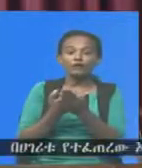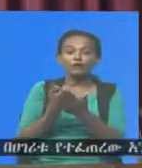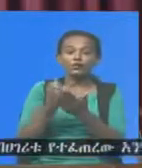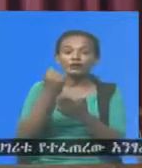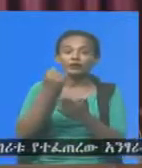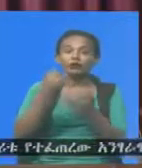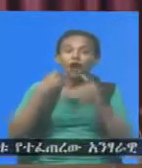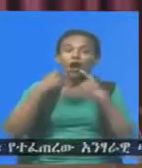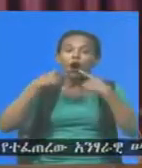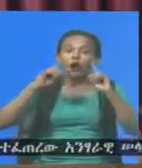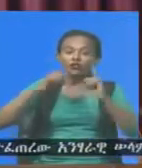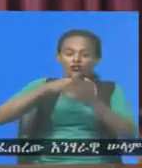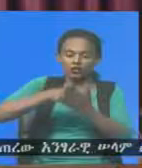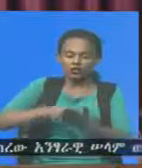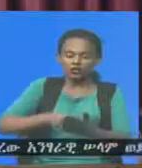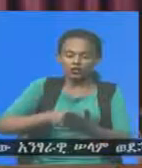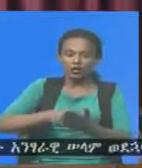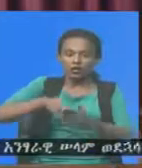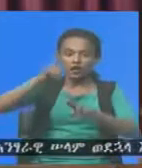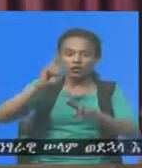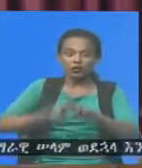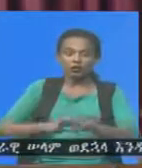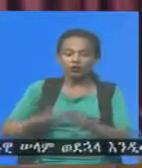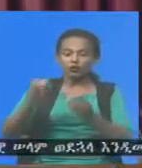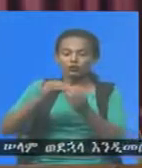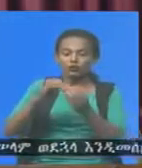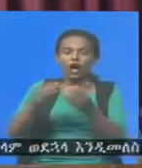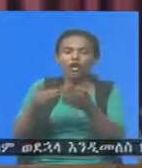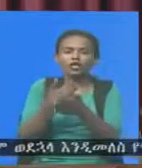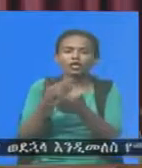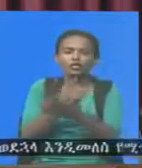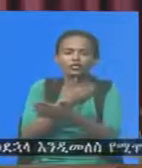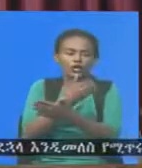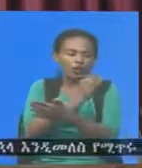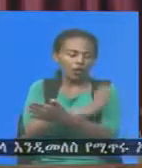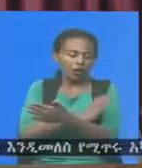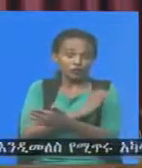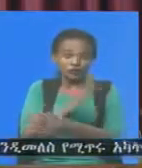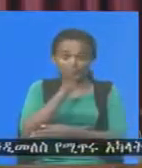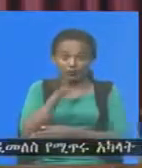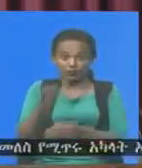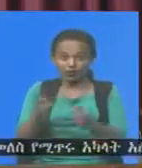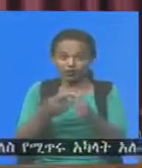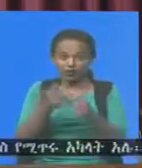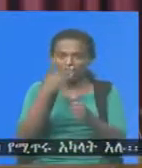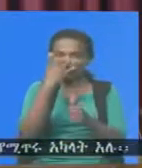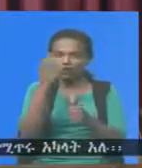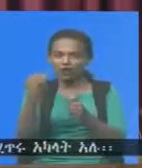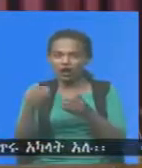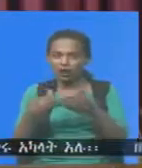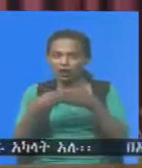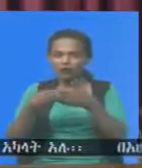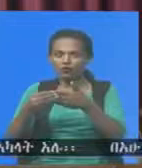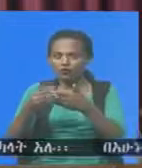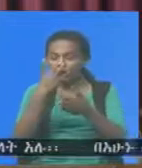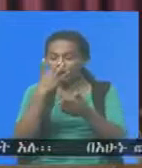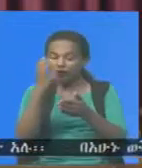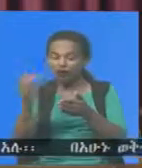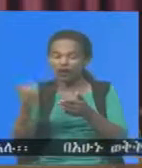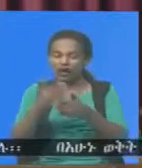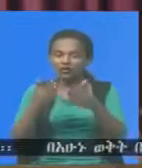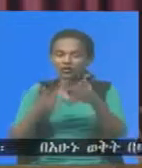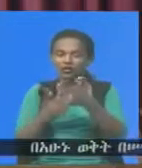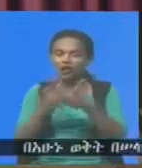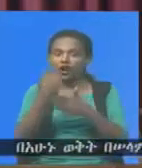ስናጸድቅ ካስቀመጥነው በተጨማሪ አዳዲስ ባህሪዎች የተፈጠሩት አንደኛ የአፍሪካ መሪዎች በአፍሪካ ደረጃ